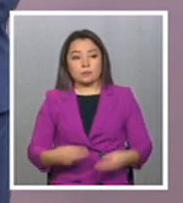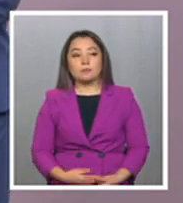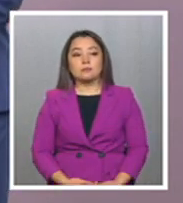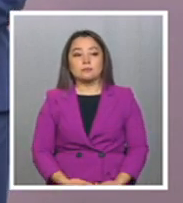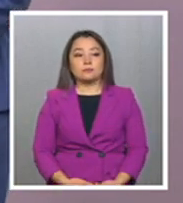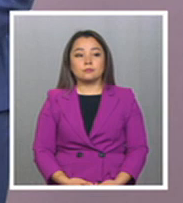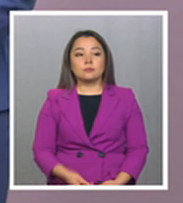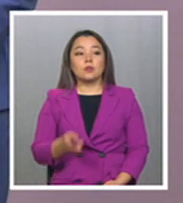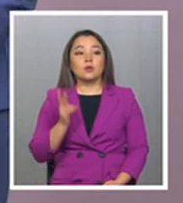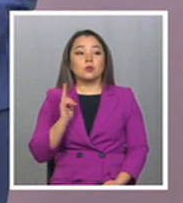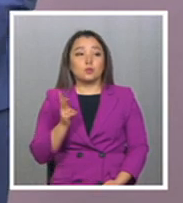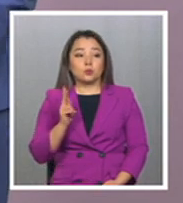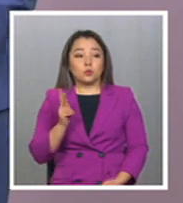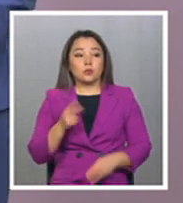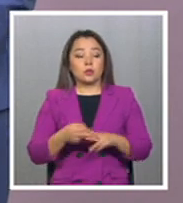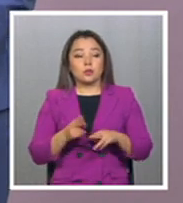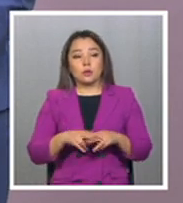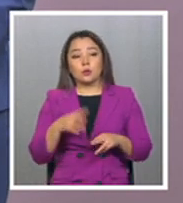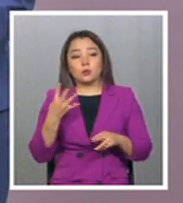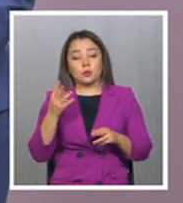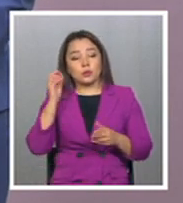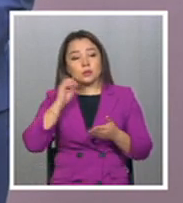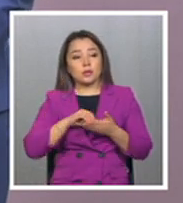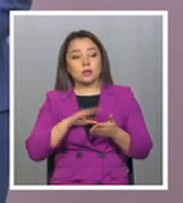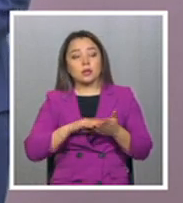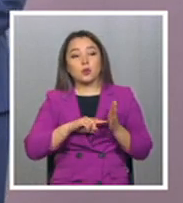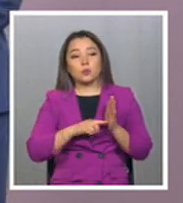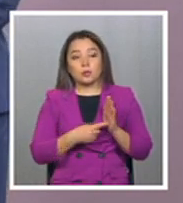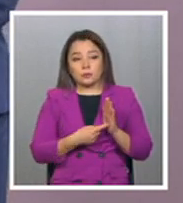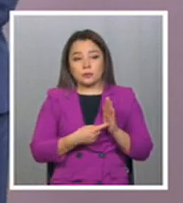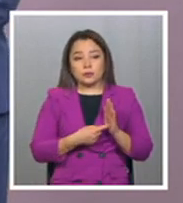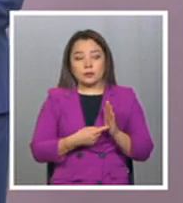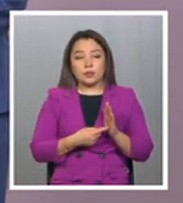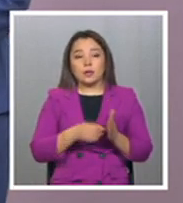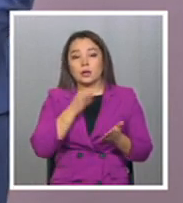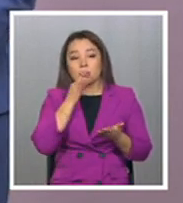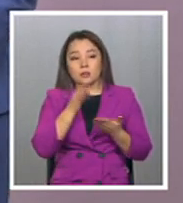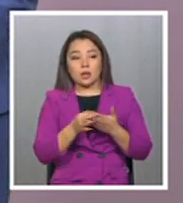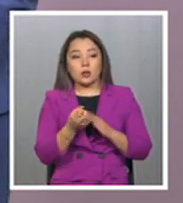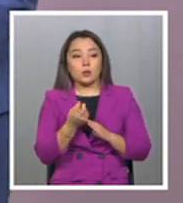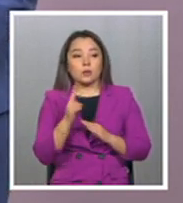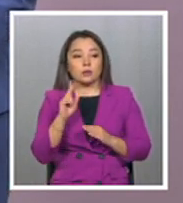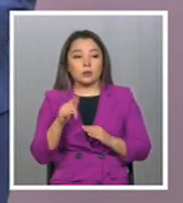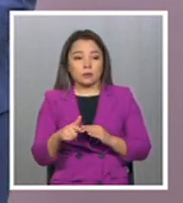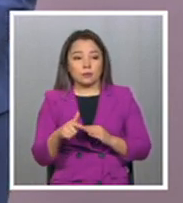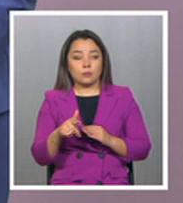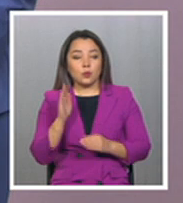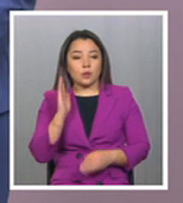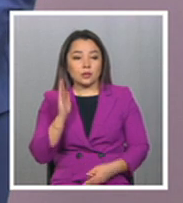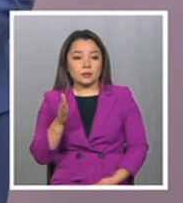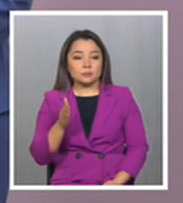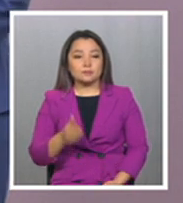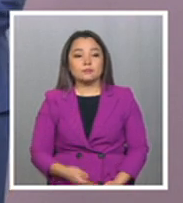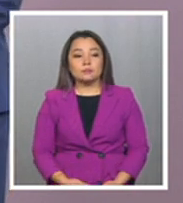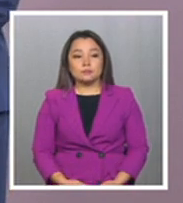3 килограммды 4 санына көбейтеміз. Мәні 12 килограмм болады.